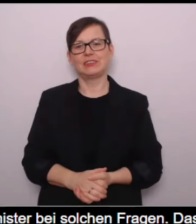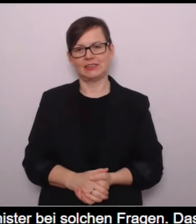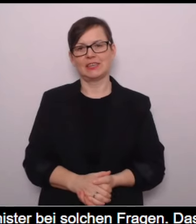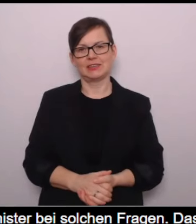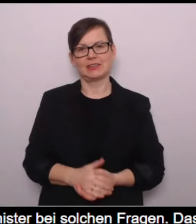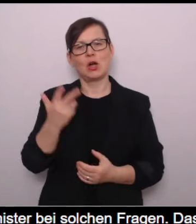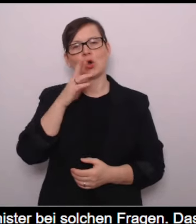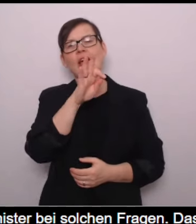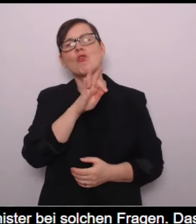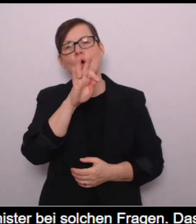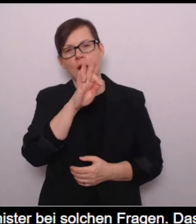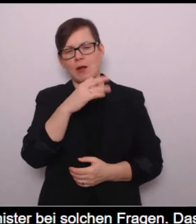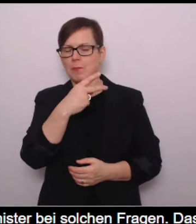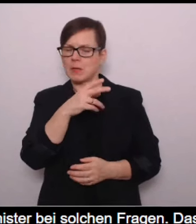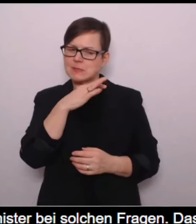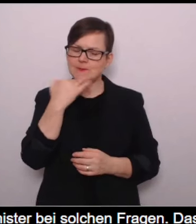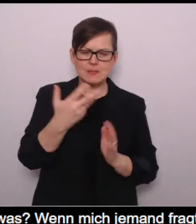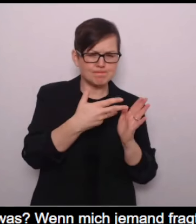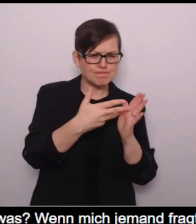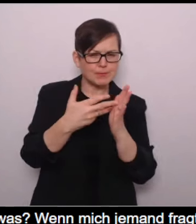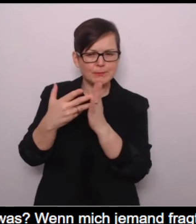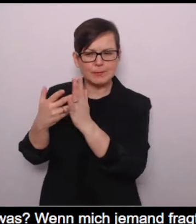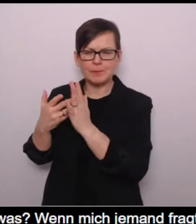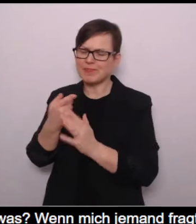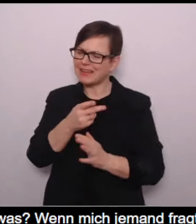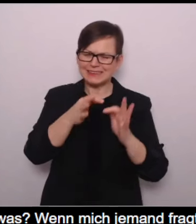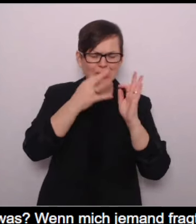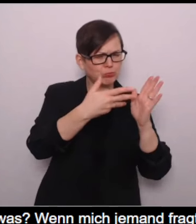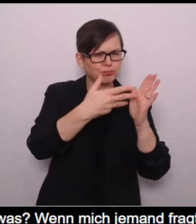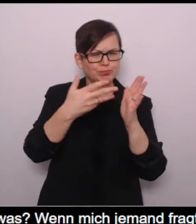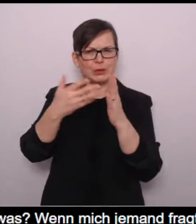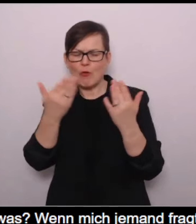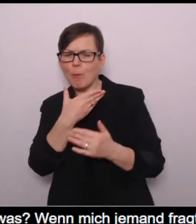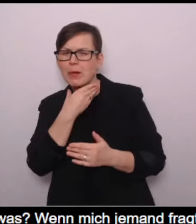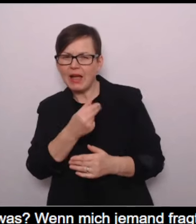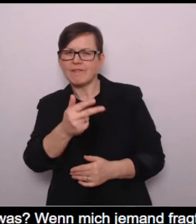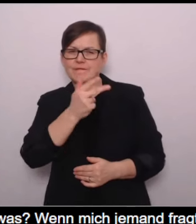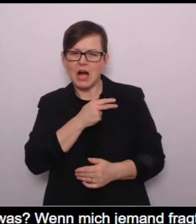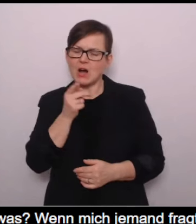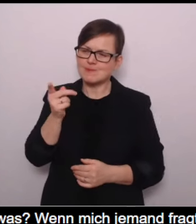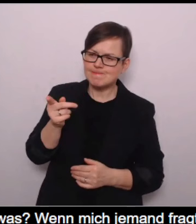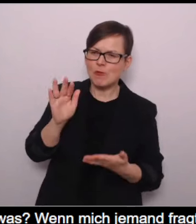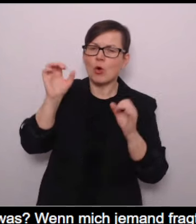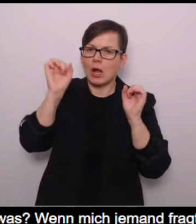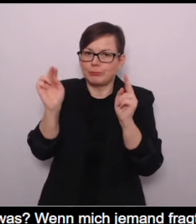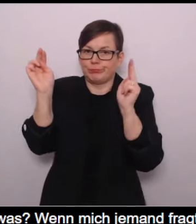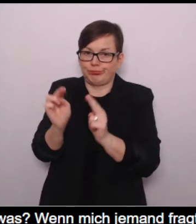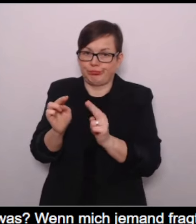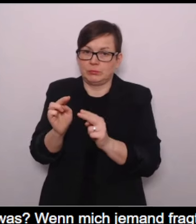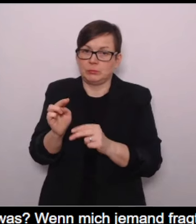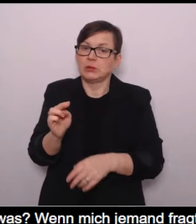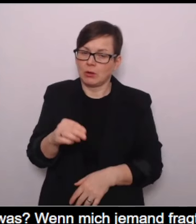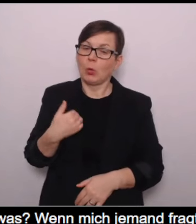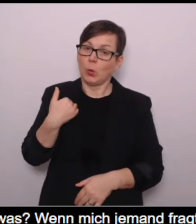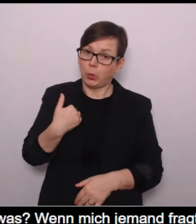halten, in Übermaßung. Und deswegen heißt es zweimal umdrehen. Wir haben, glauben Sie mir, der Albert Führer ist in der Beziehung hochbegabt. Der hinterfragt alles